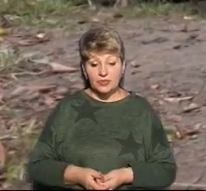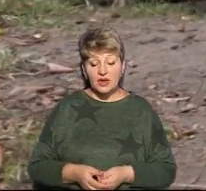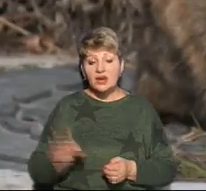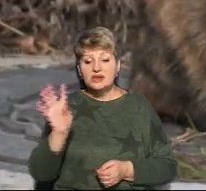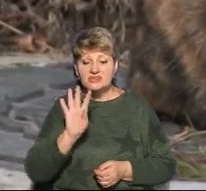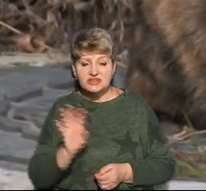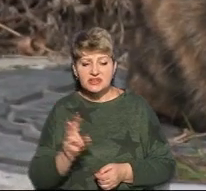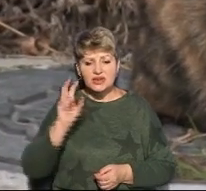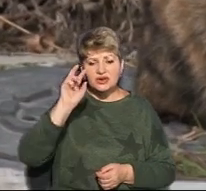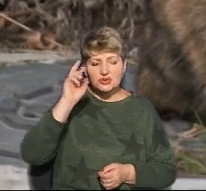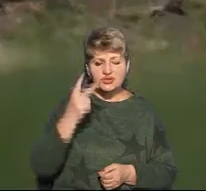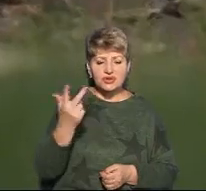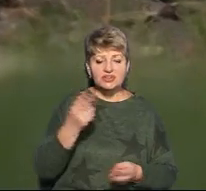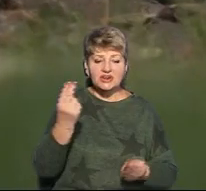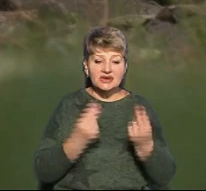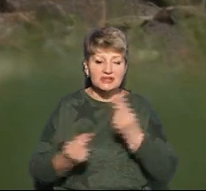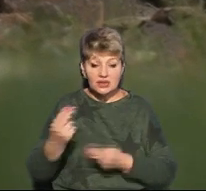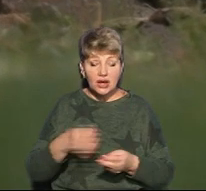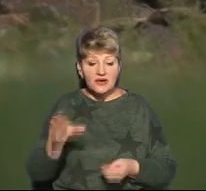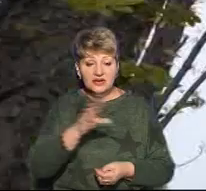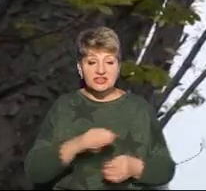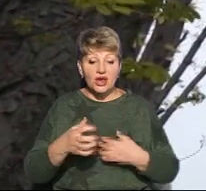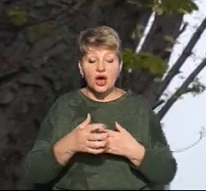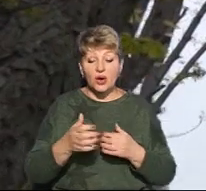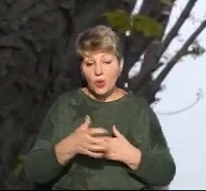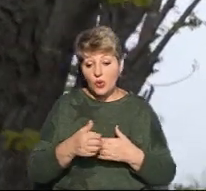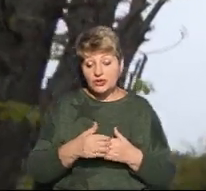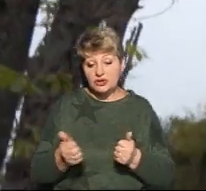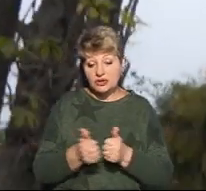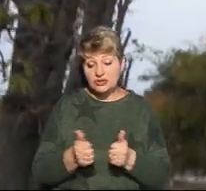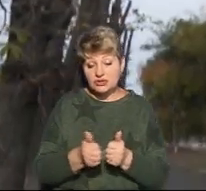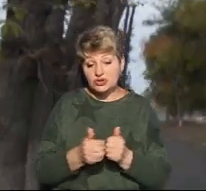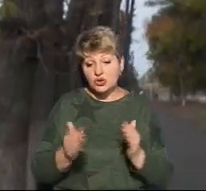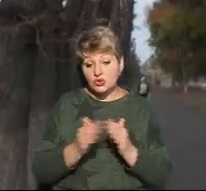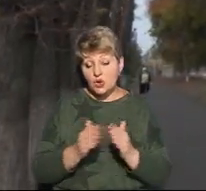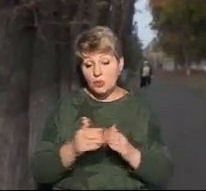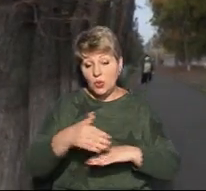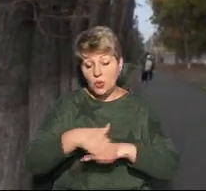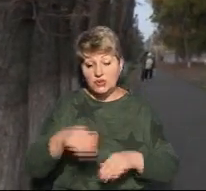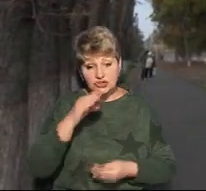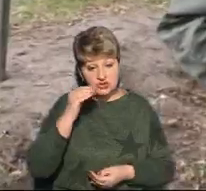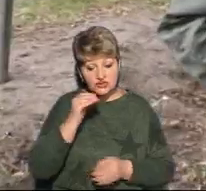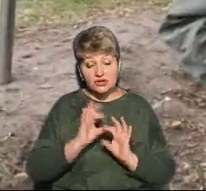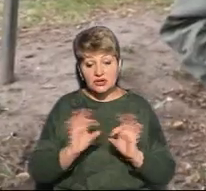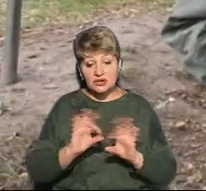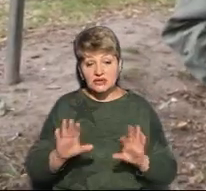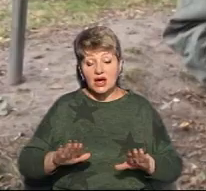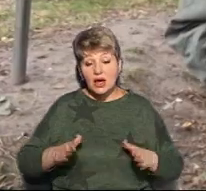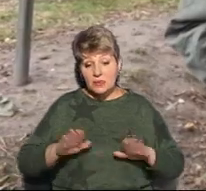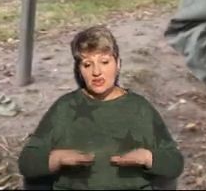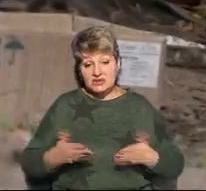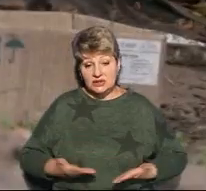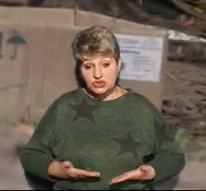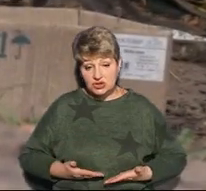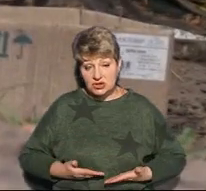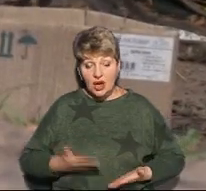Сірі, чорні і трикольорові. Усі ці коти мешкають біля будинку номер 30 по вулиці Шевченка, розповідає його мешканка Марина